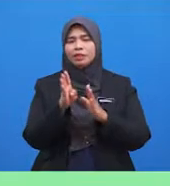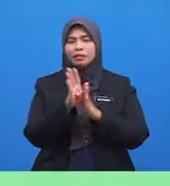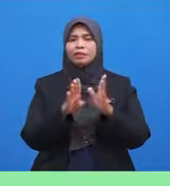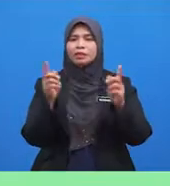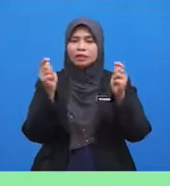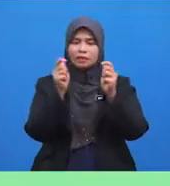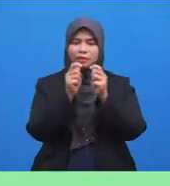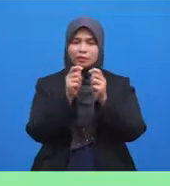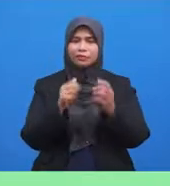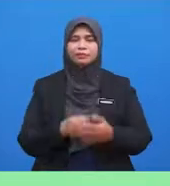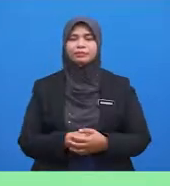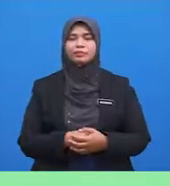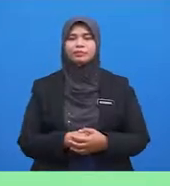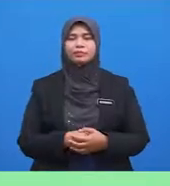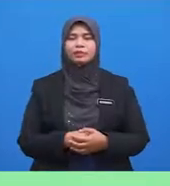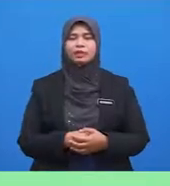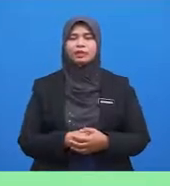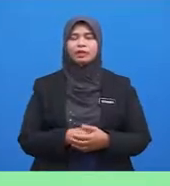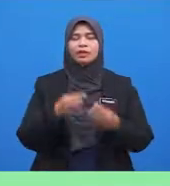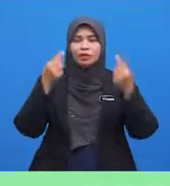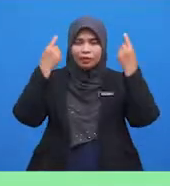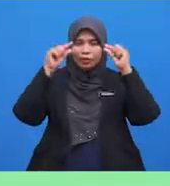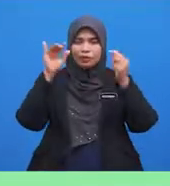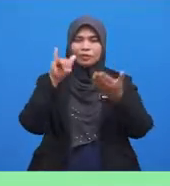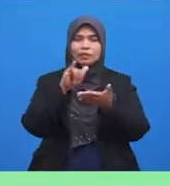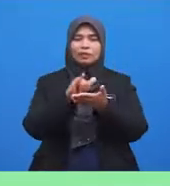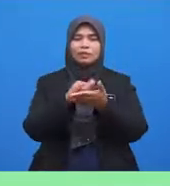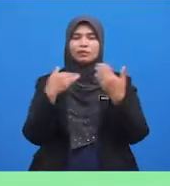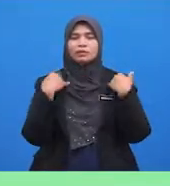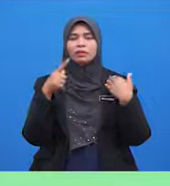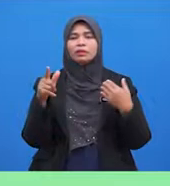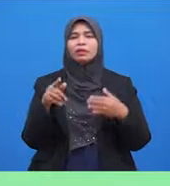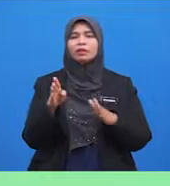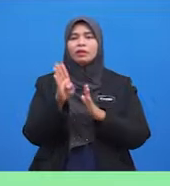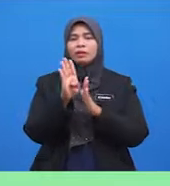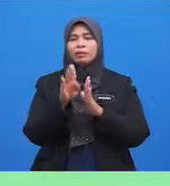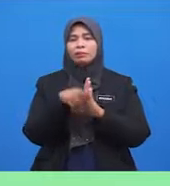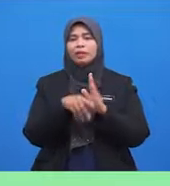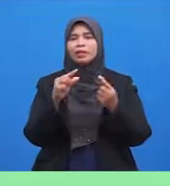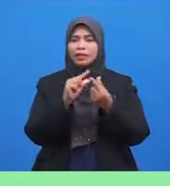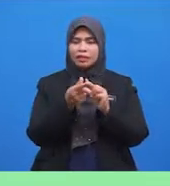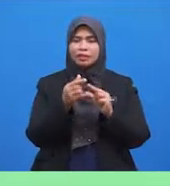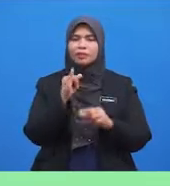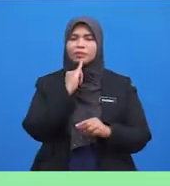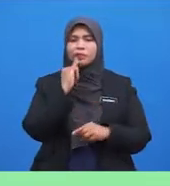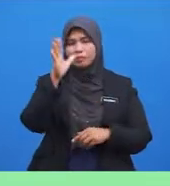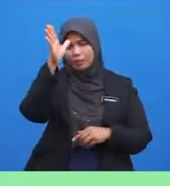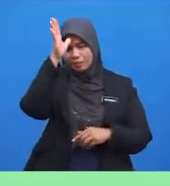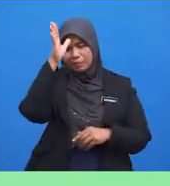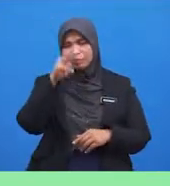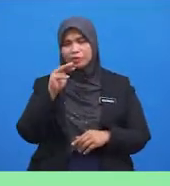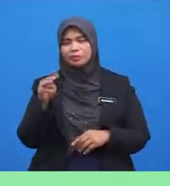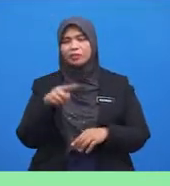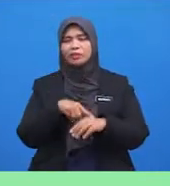guru. Para guru itu adalah pengganti ibu bapa murid-murid di